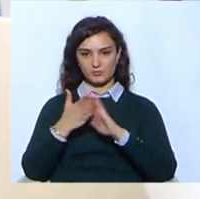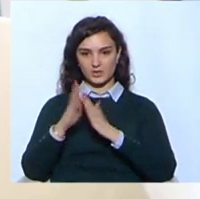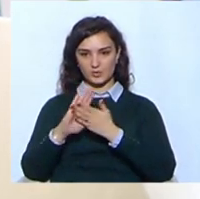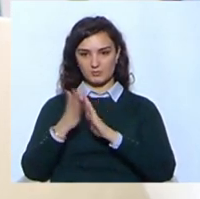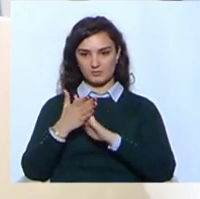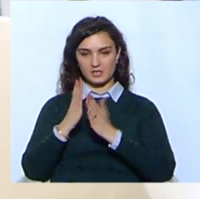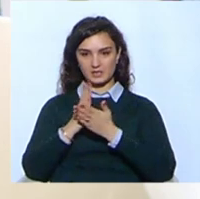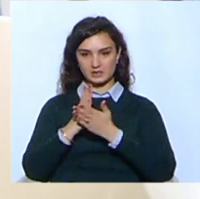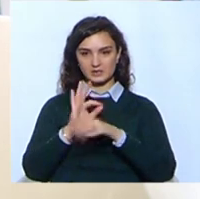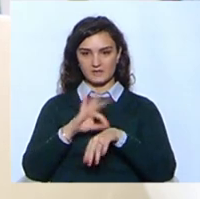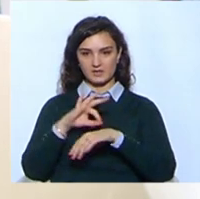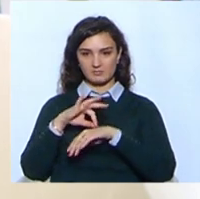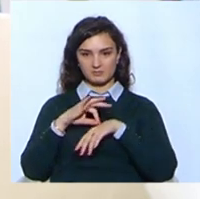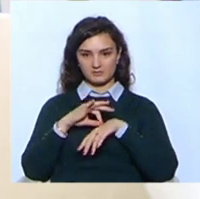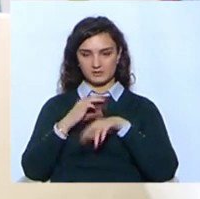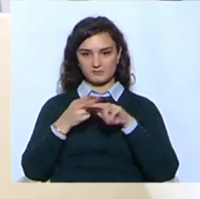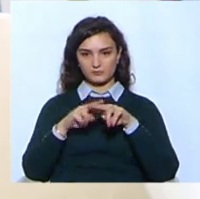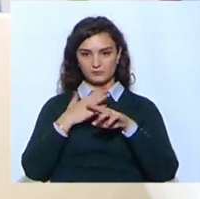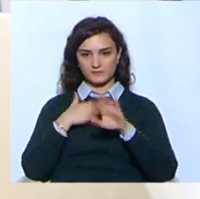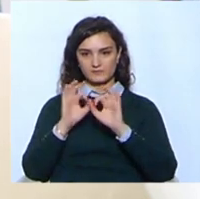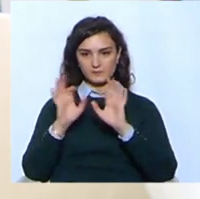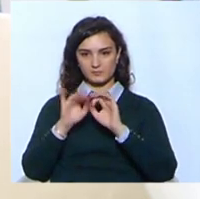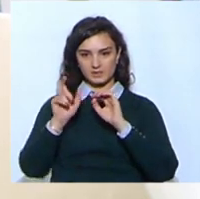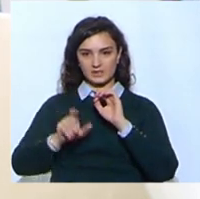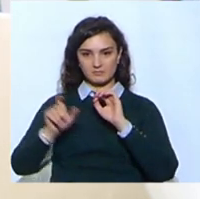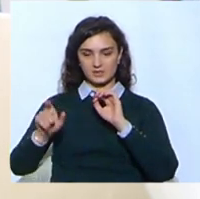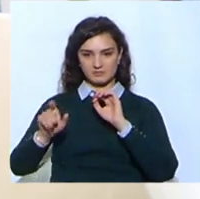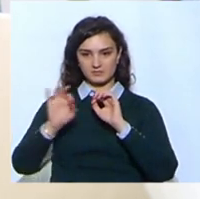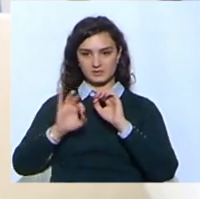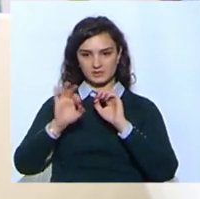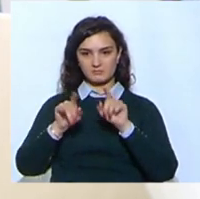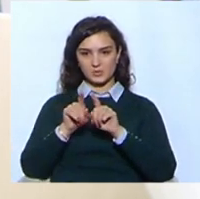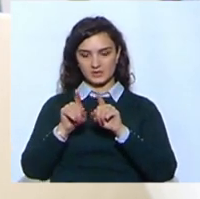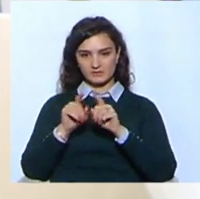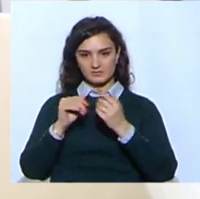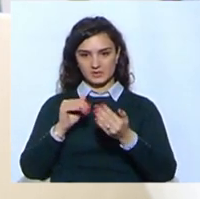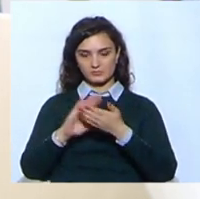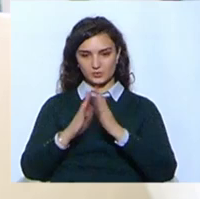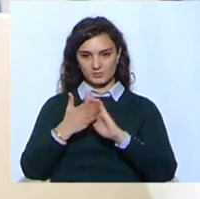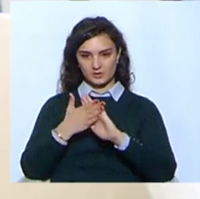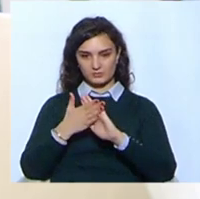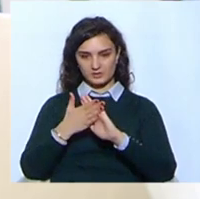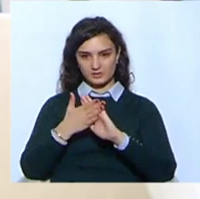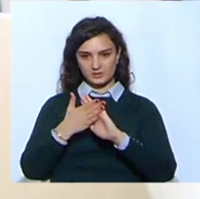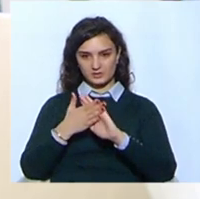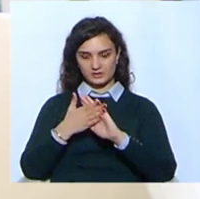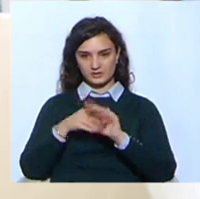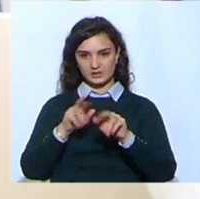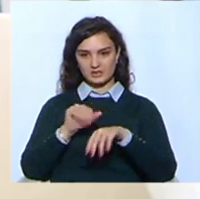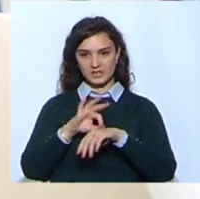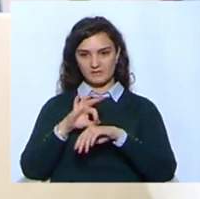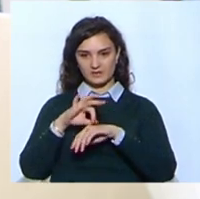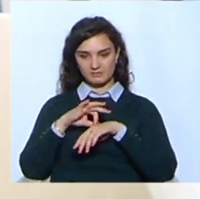მდგომარეობები და არის დაავადებები. ამიტომ ჩვენ საუბრობთ ადამიანებზე, მიუხედავად მათი მდგომარეობისა და